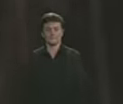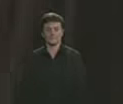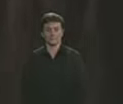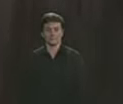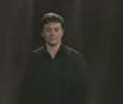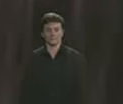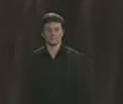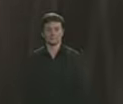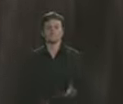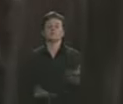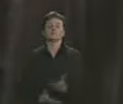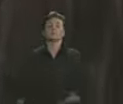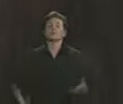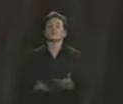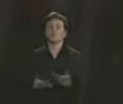Et la réalité,